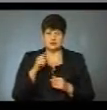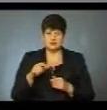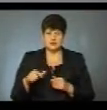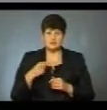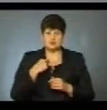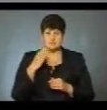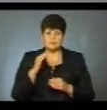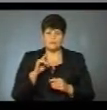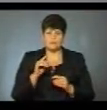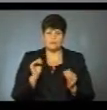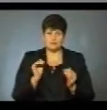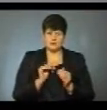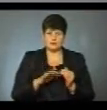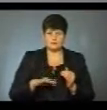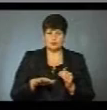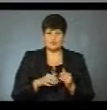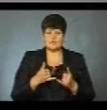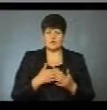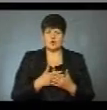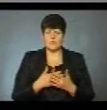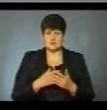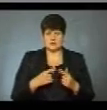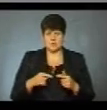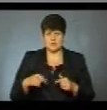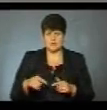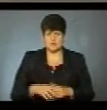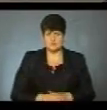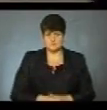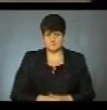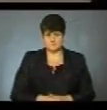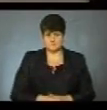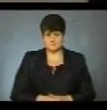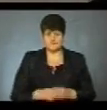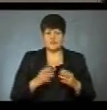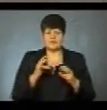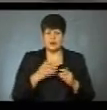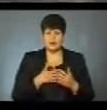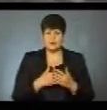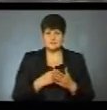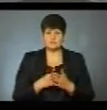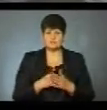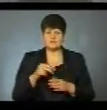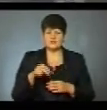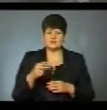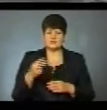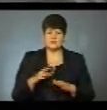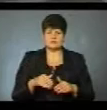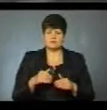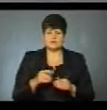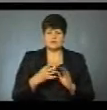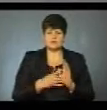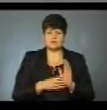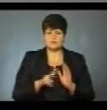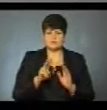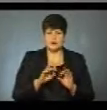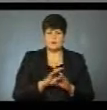за мобільний і молодіжний простір для громадських організацій. На громадський бюджет 2020 подали 92